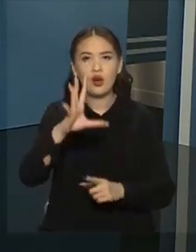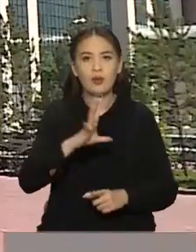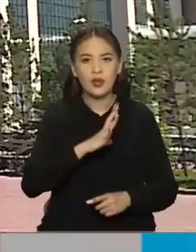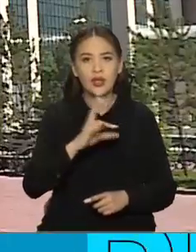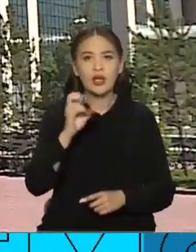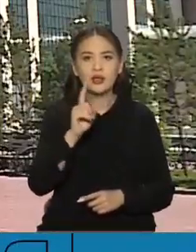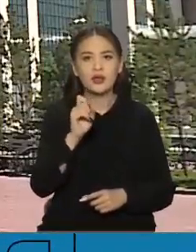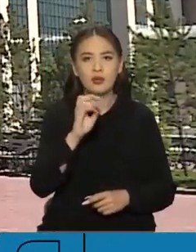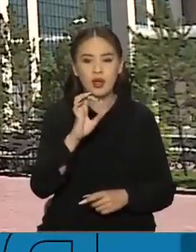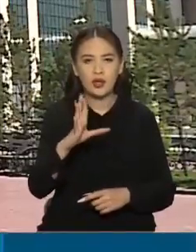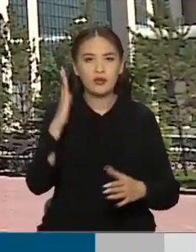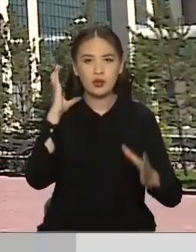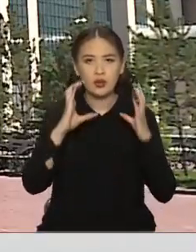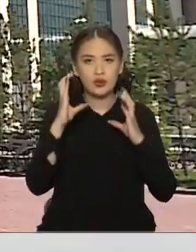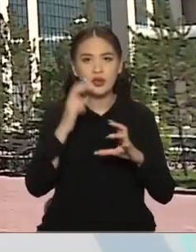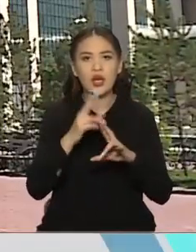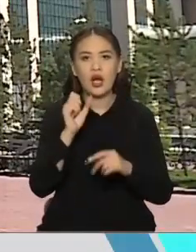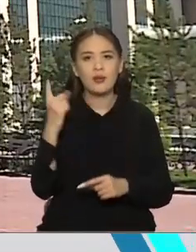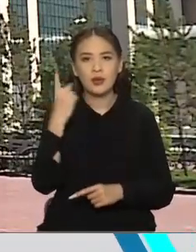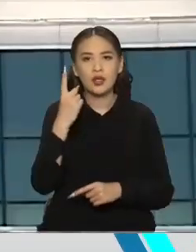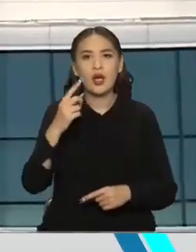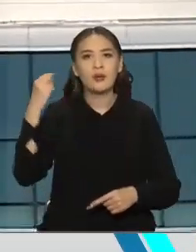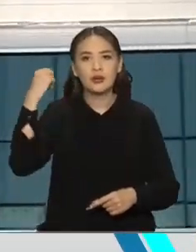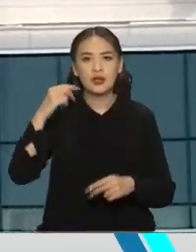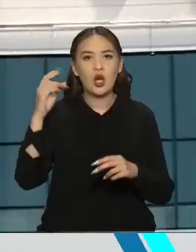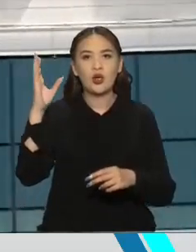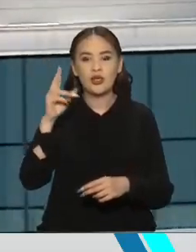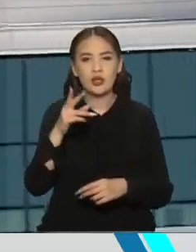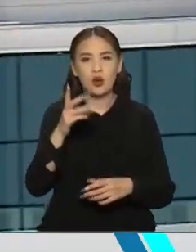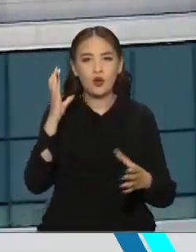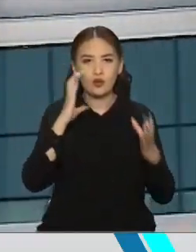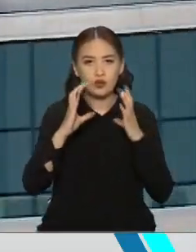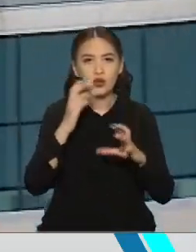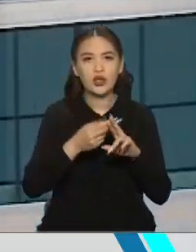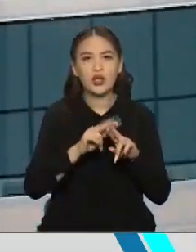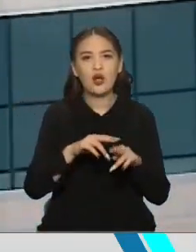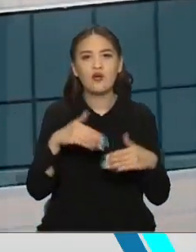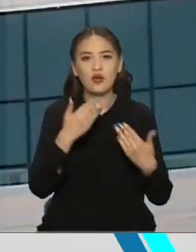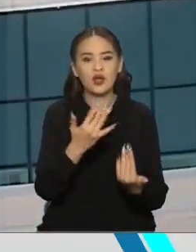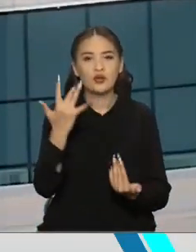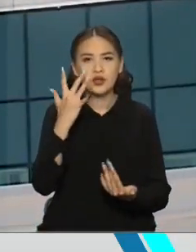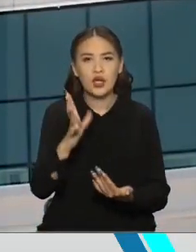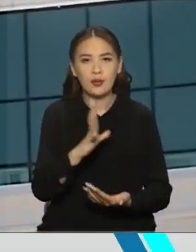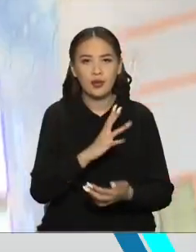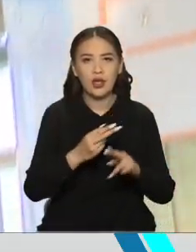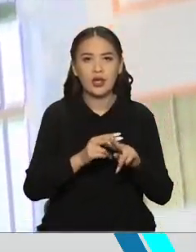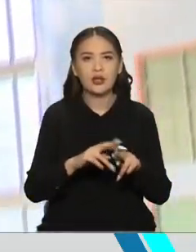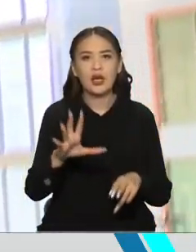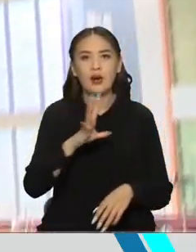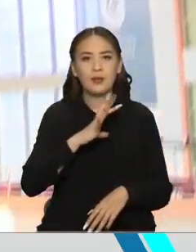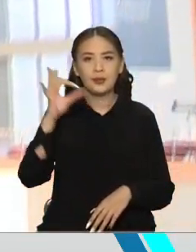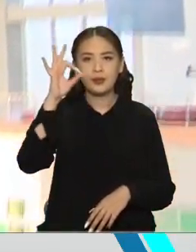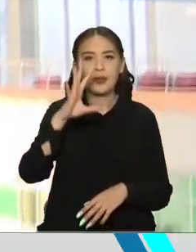с Назарбаев университет как первого президента ВУЗа и интерес который всегда вызывала его назначение особенно карьера